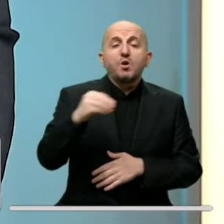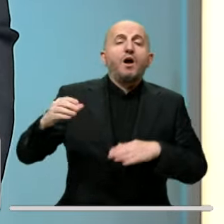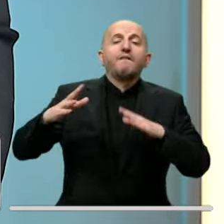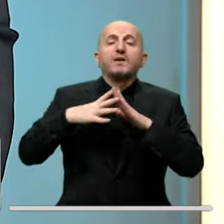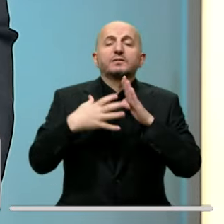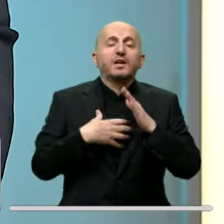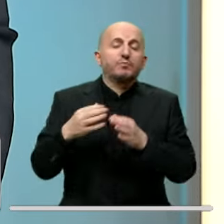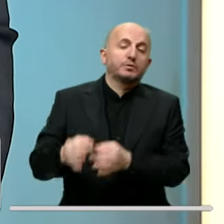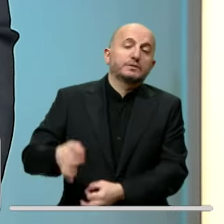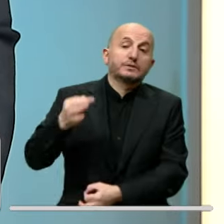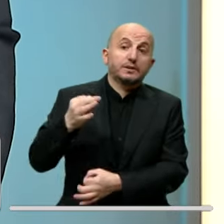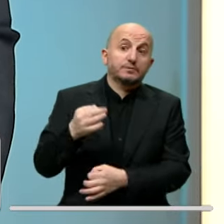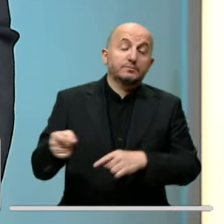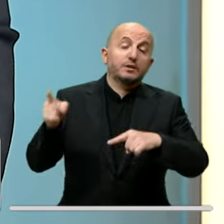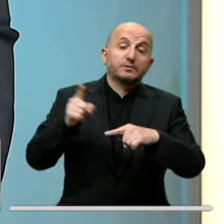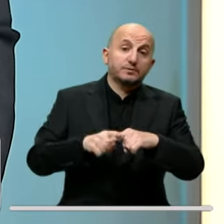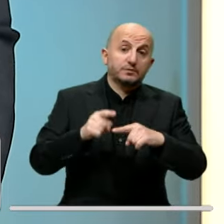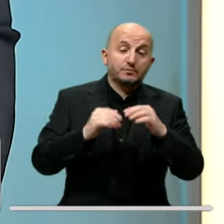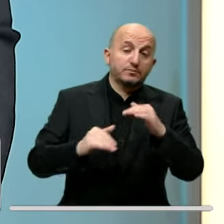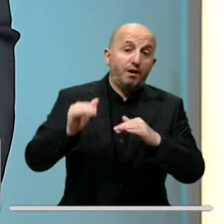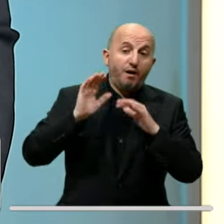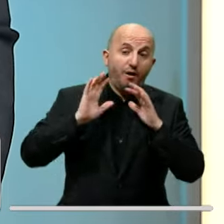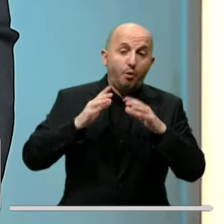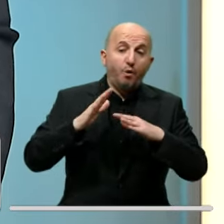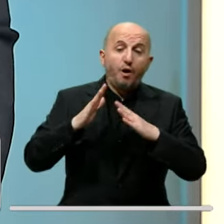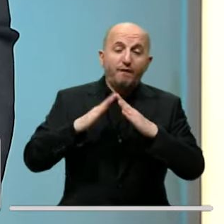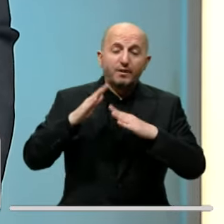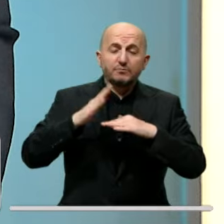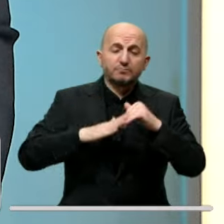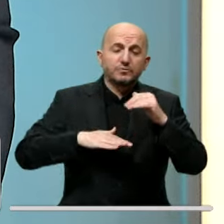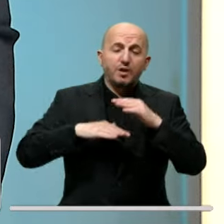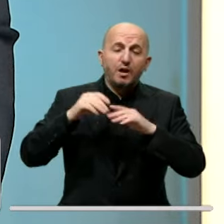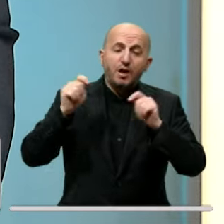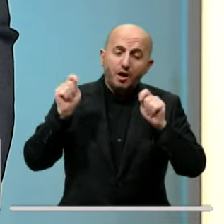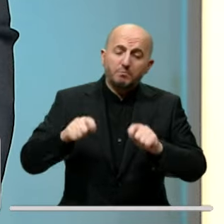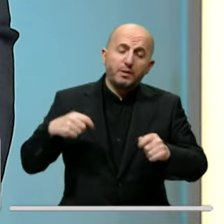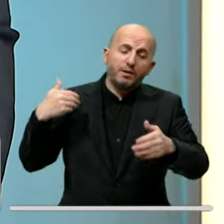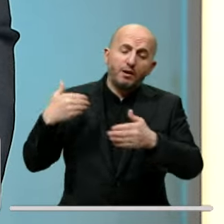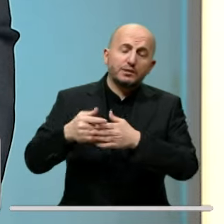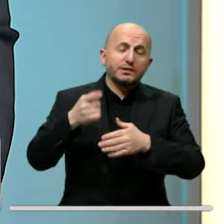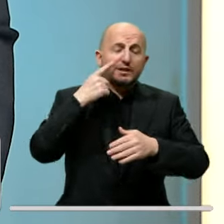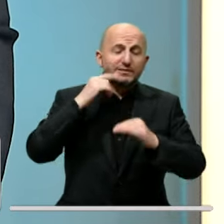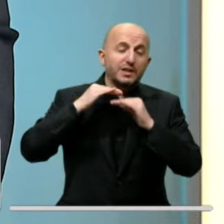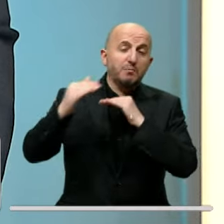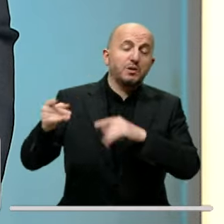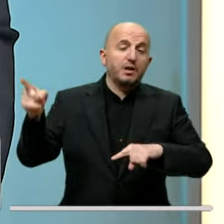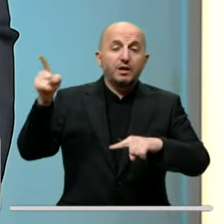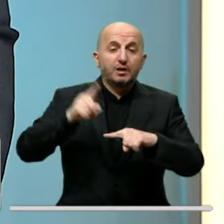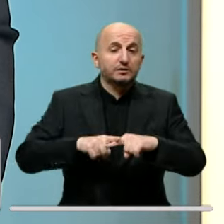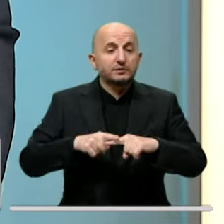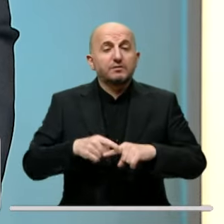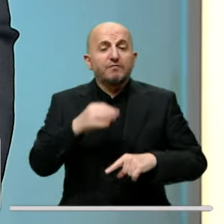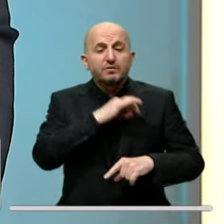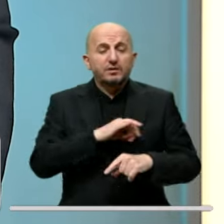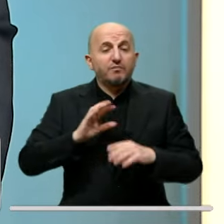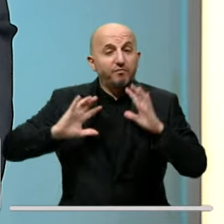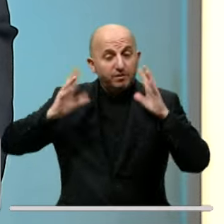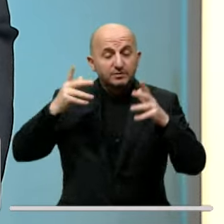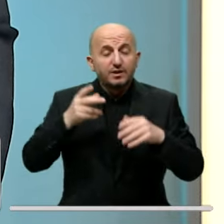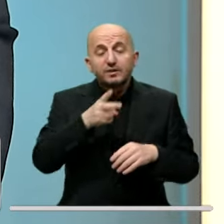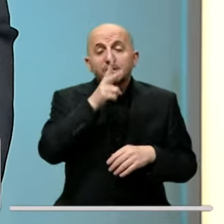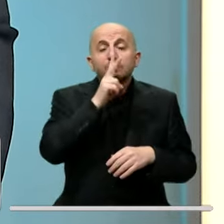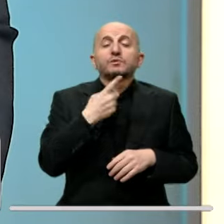sahip olan bir insanın mı katkısı o evi yapana kadar devlete ve millete katkısı fazladır? Yoksa